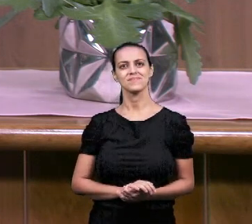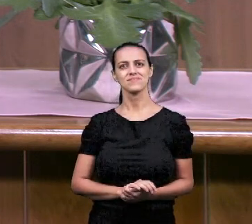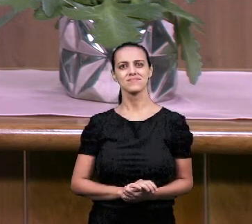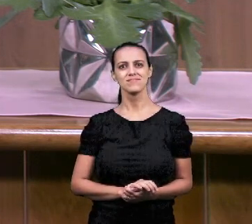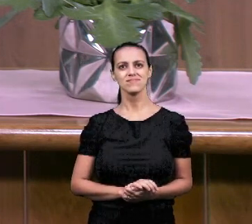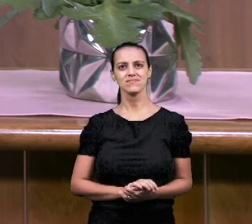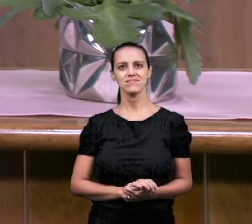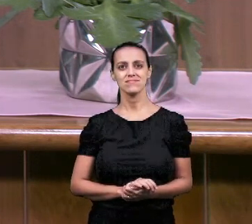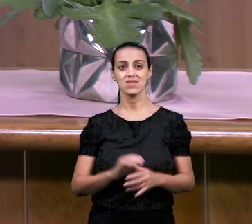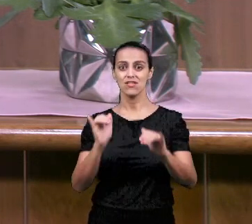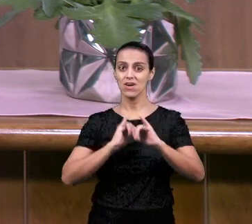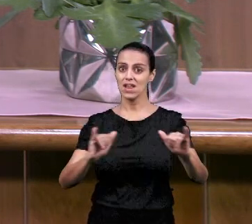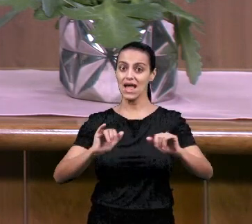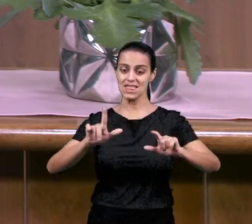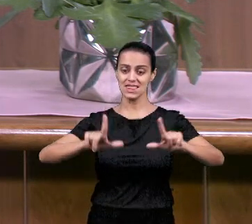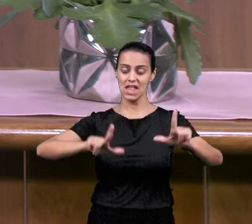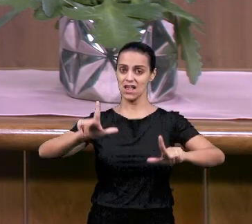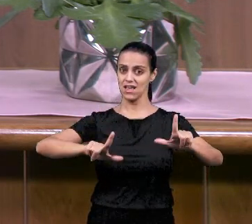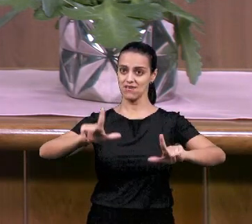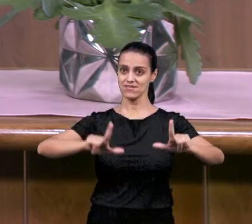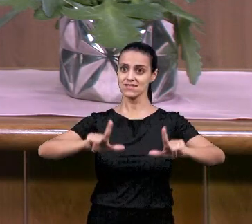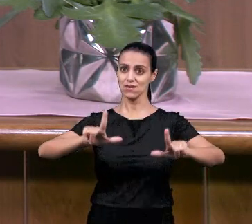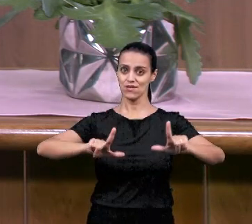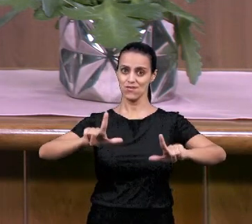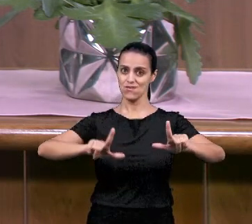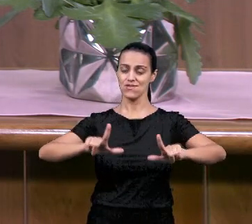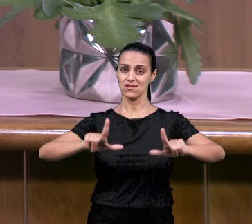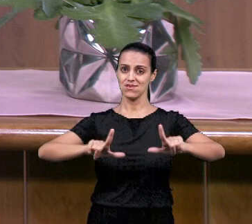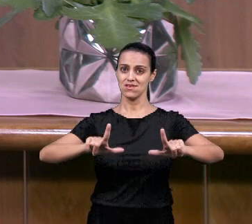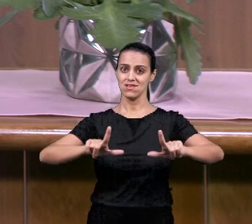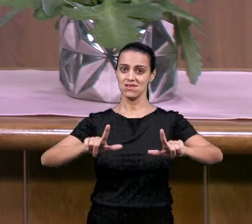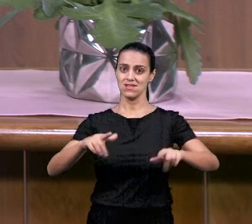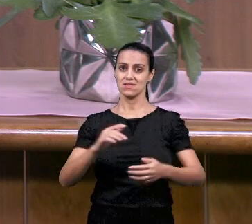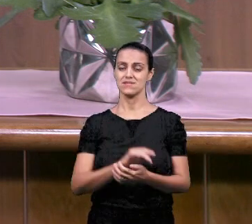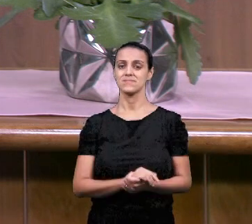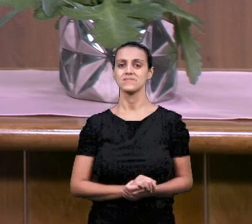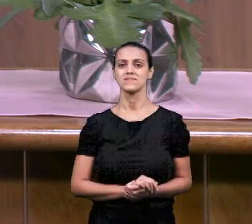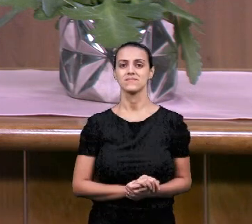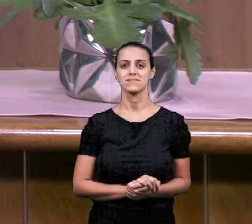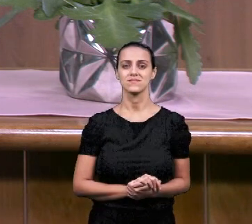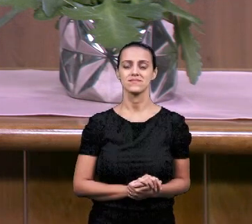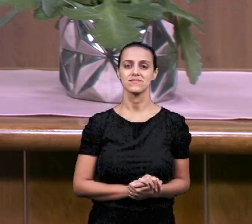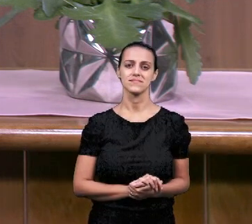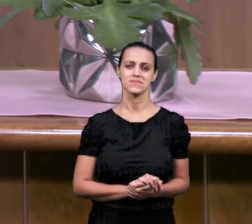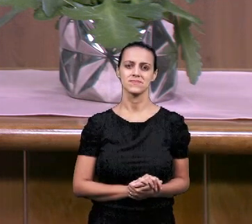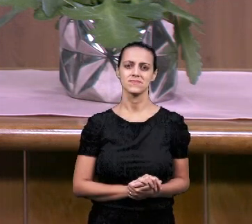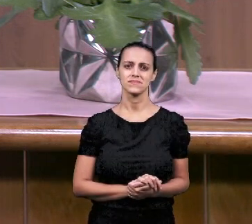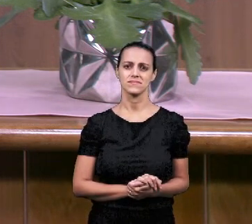Vous pouvez regarder. Nous parlons de chaînes de TV ouvertes. Nous ne parlons pas de TV